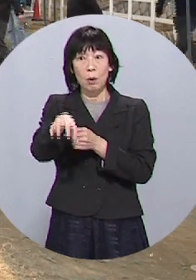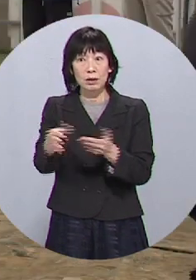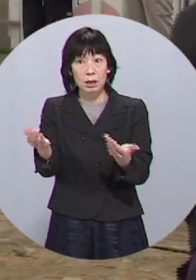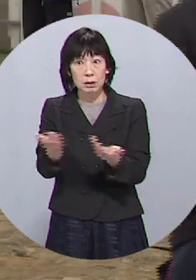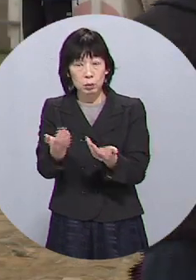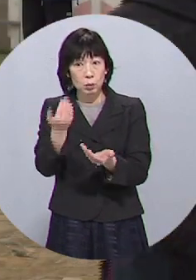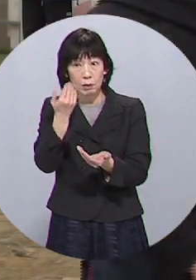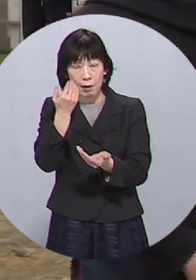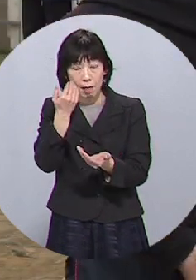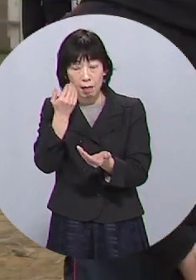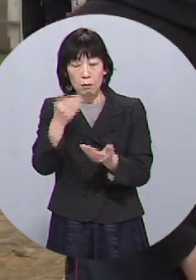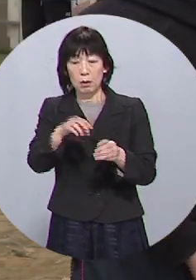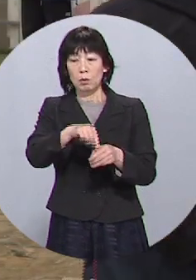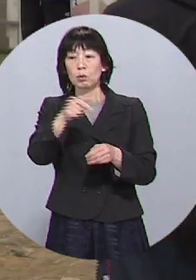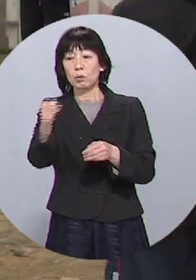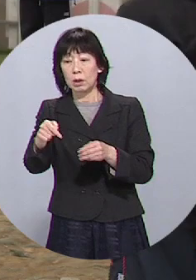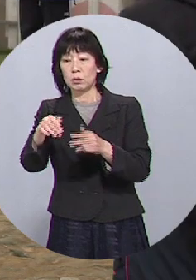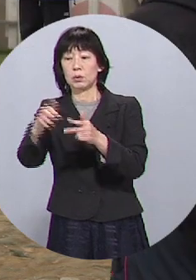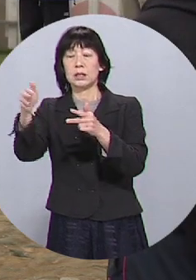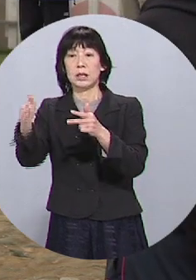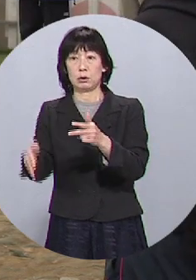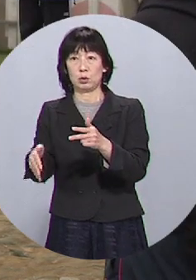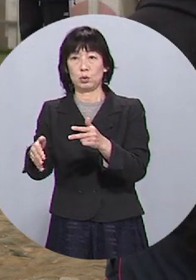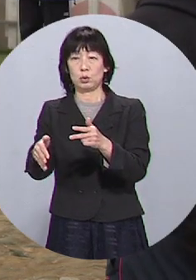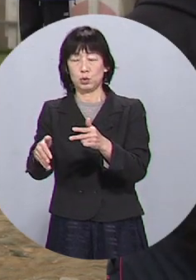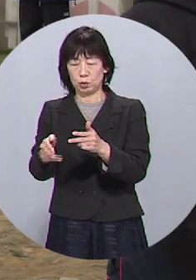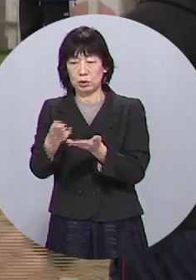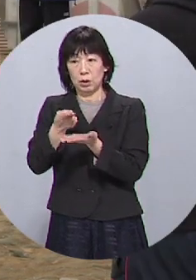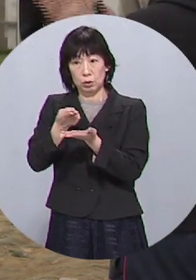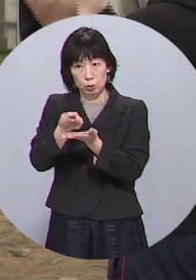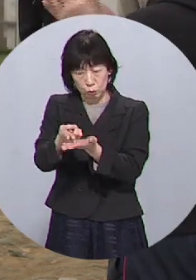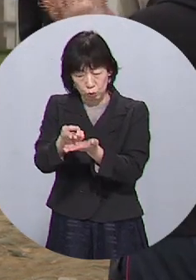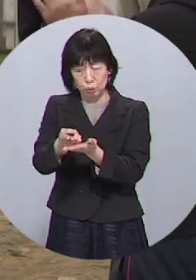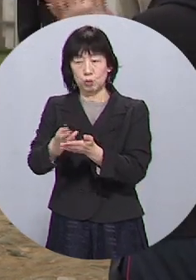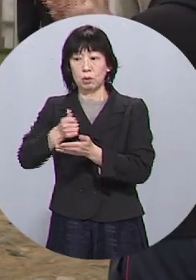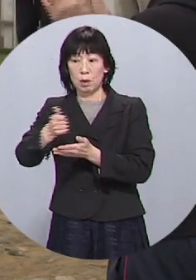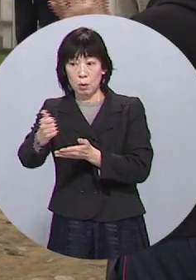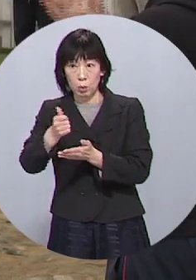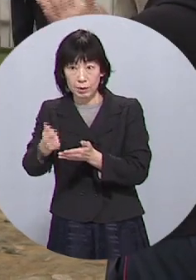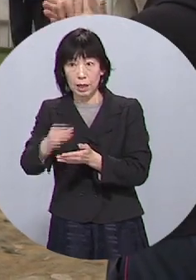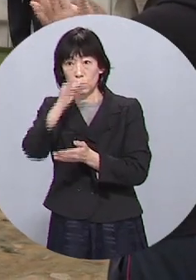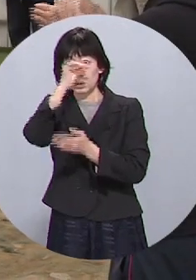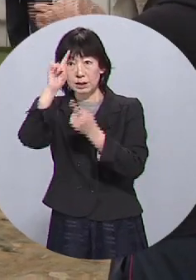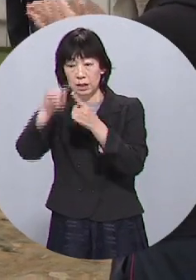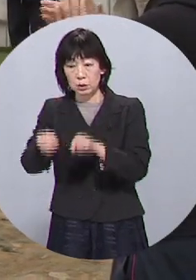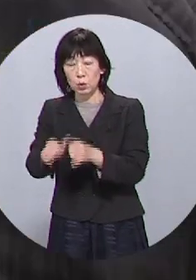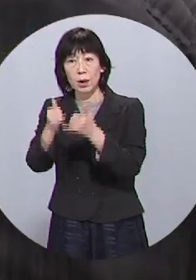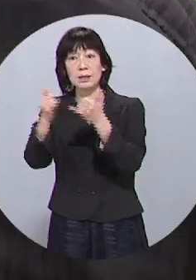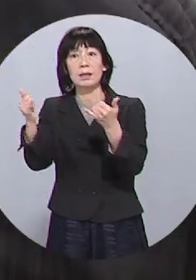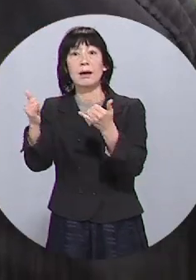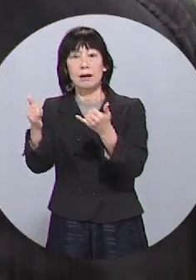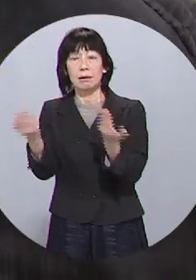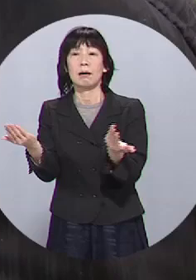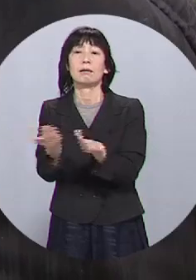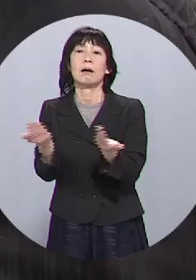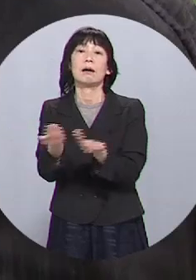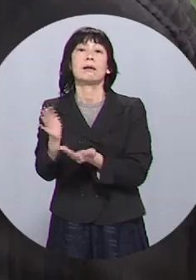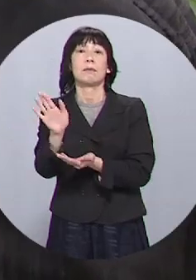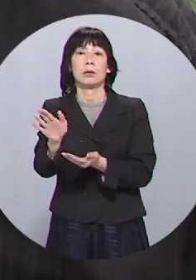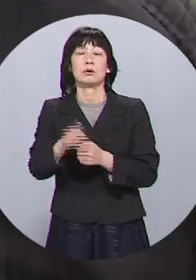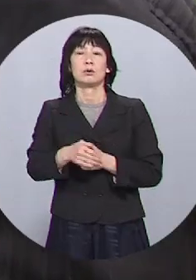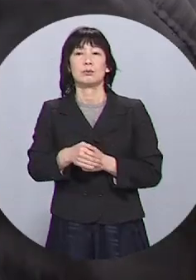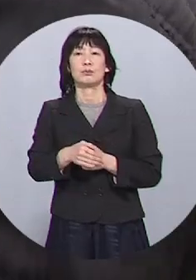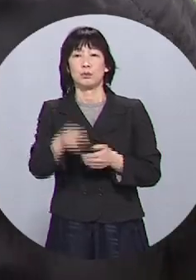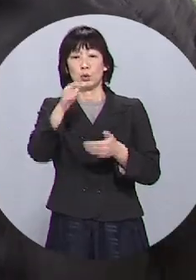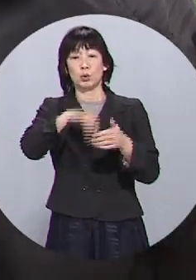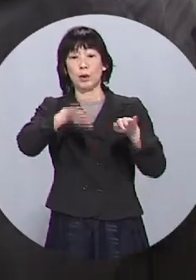のは、隣接する障害者支援施設に入所や通っている知的障害のある方々です。深谷